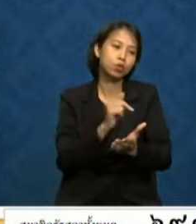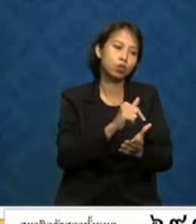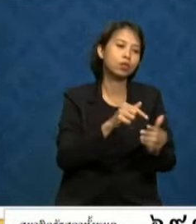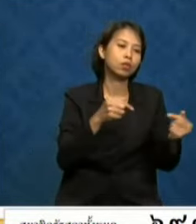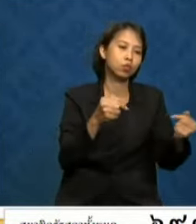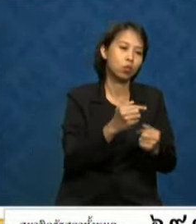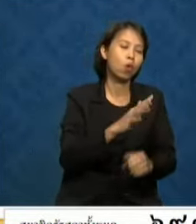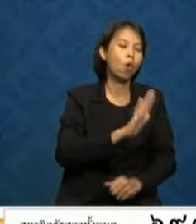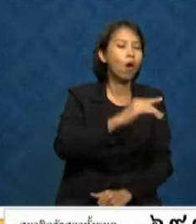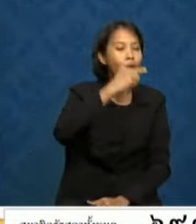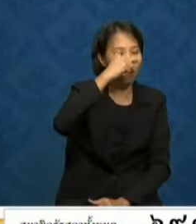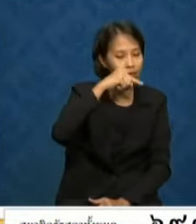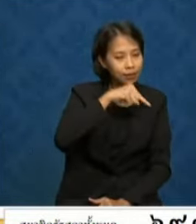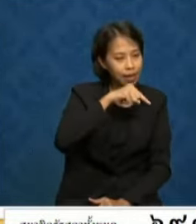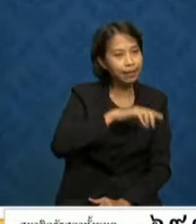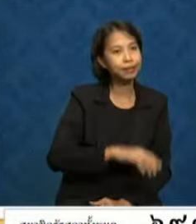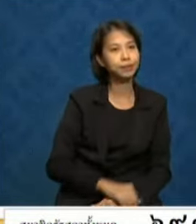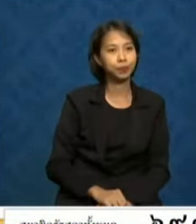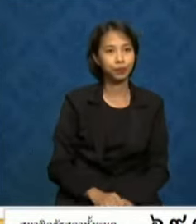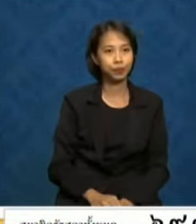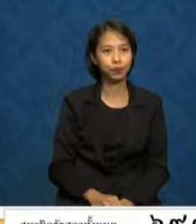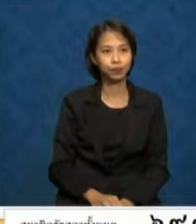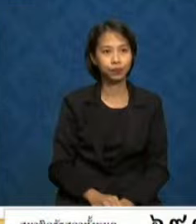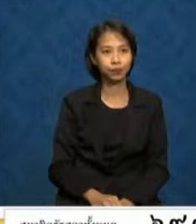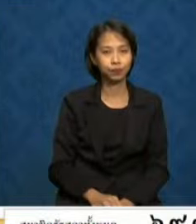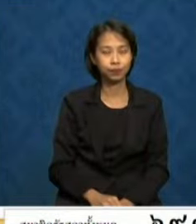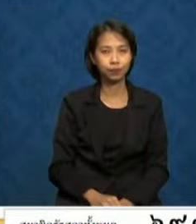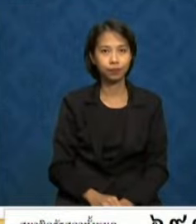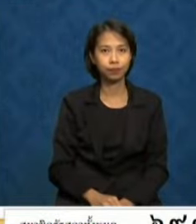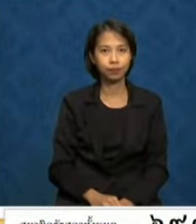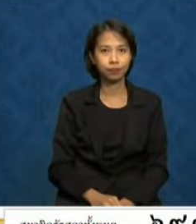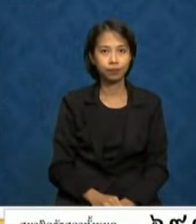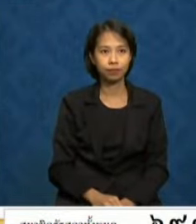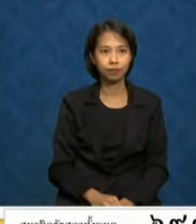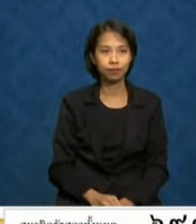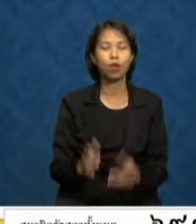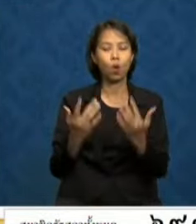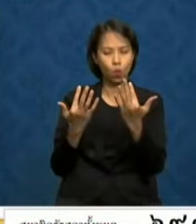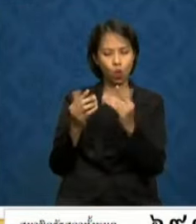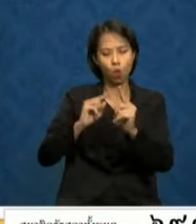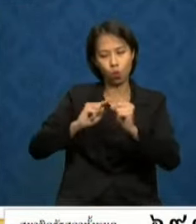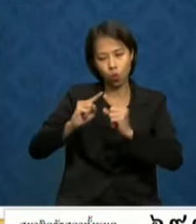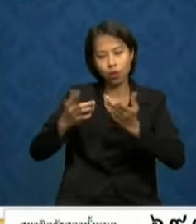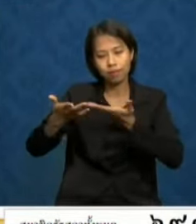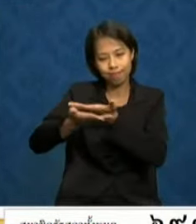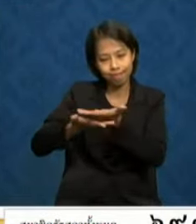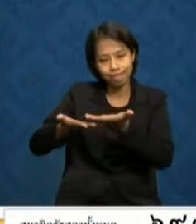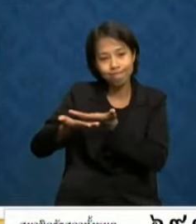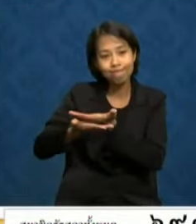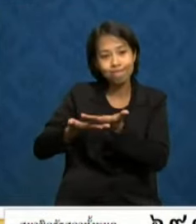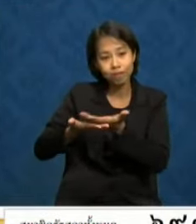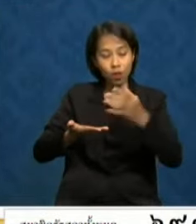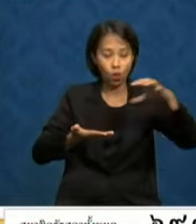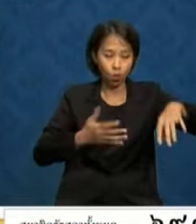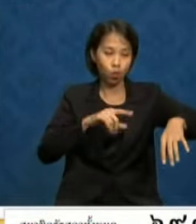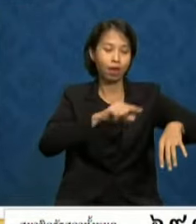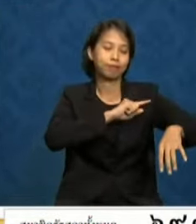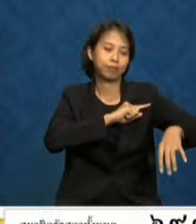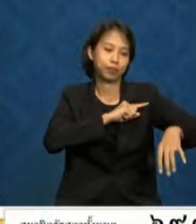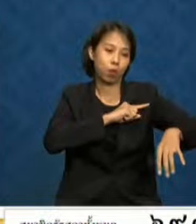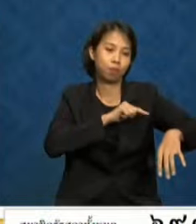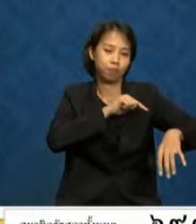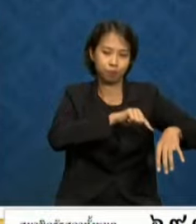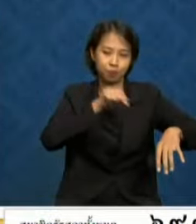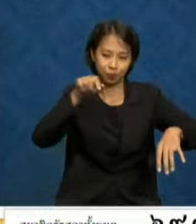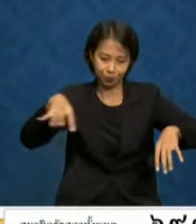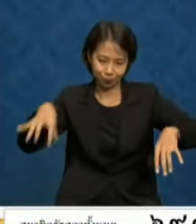ยนะคะในด้านต่างๆนะคะซึ่งจะต้องมีการพูดคุยกันในโดยหน่วยงานที่เกี่ยวข้องนะคะใน